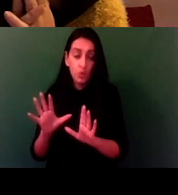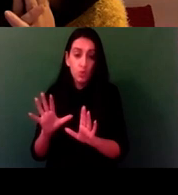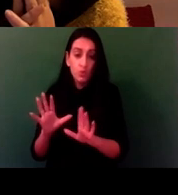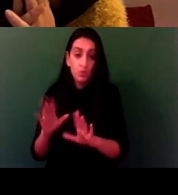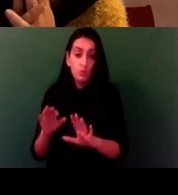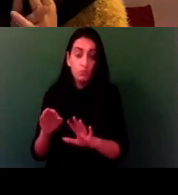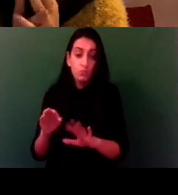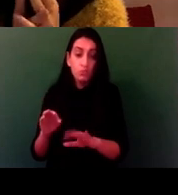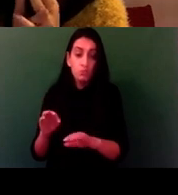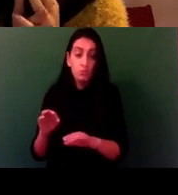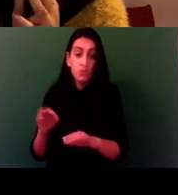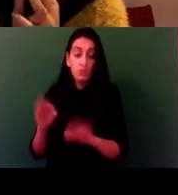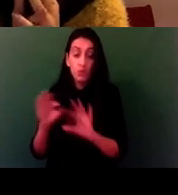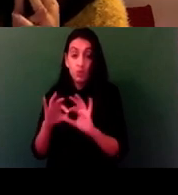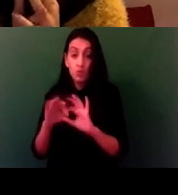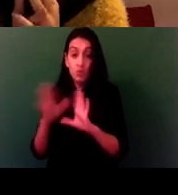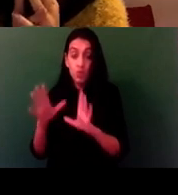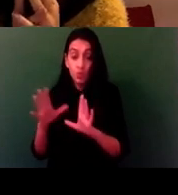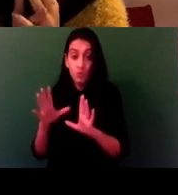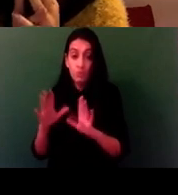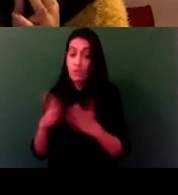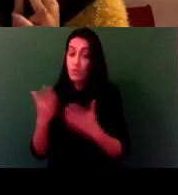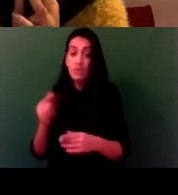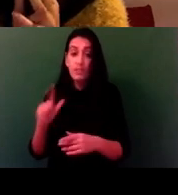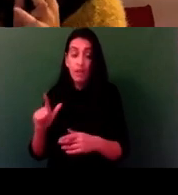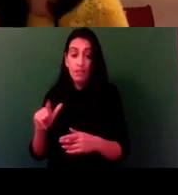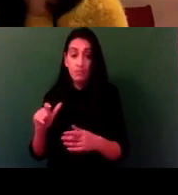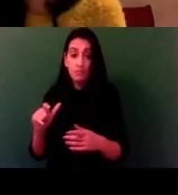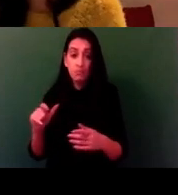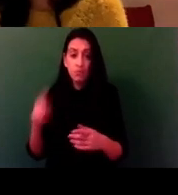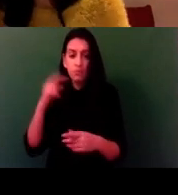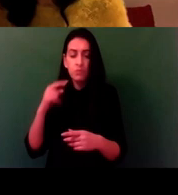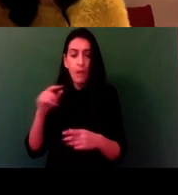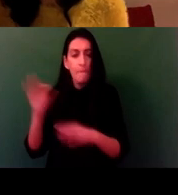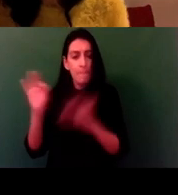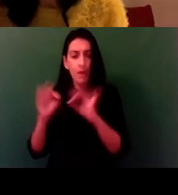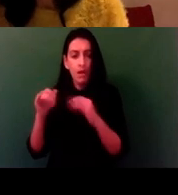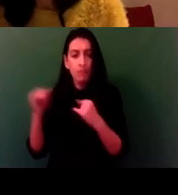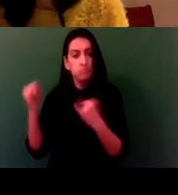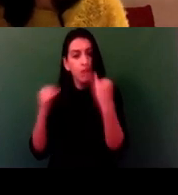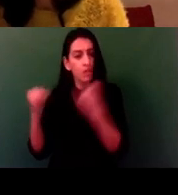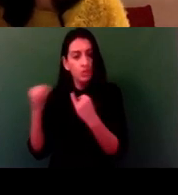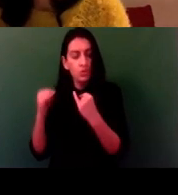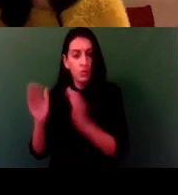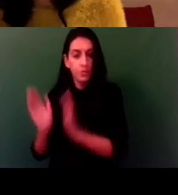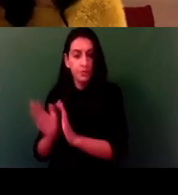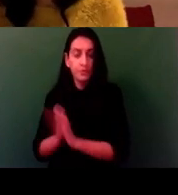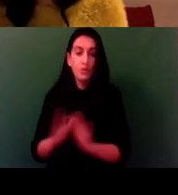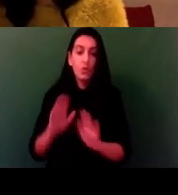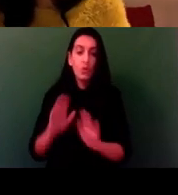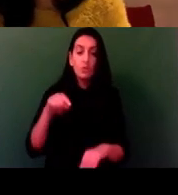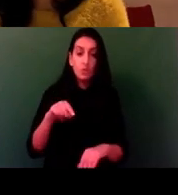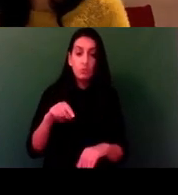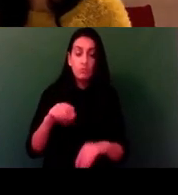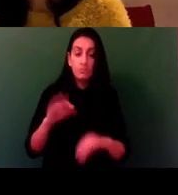nebze tartışıyor mimarlık dünyası ya da şehircilik dünyası, ama öte yandan gerçekten o mekanın en önemli kullanıcılarından, işte